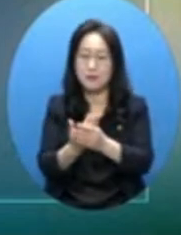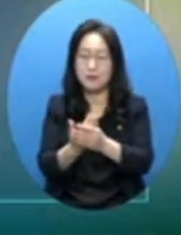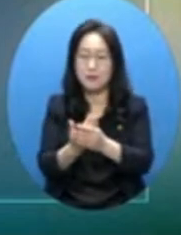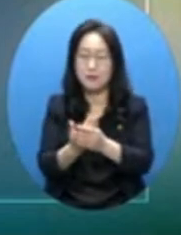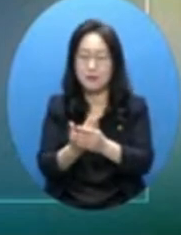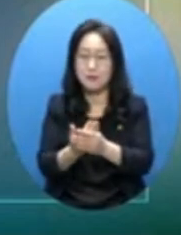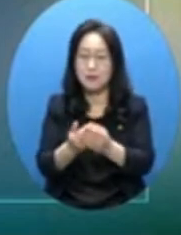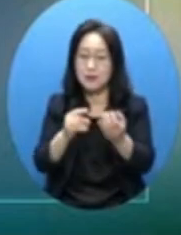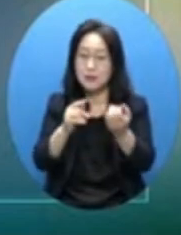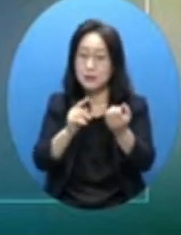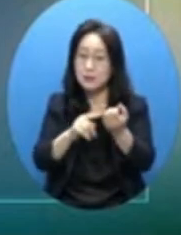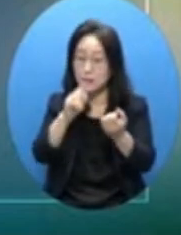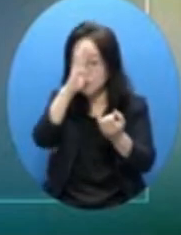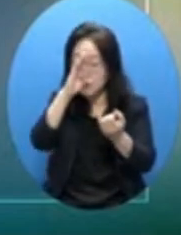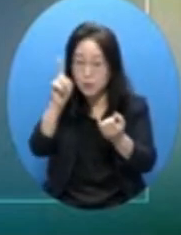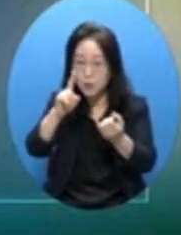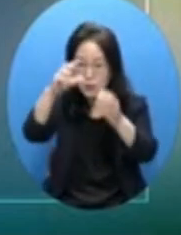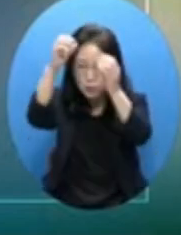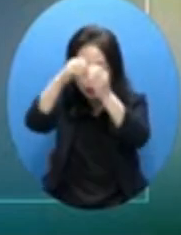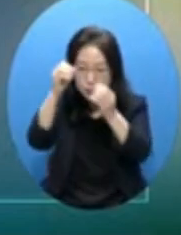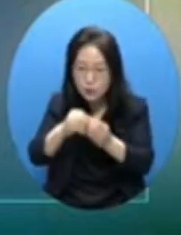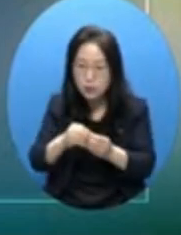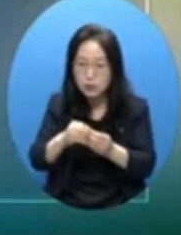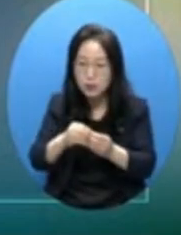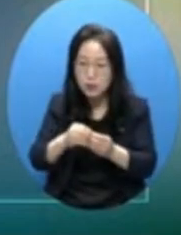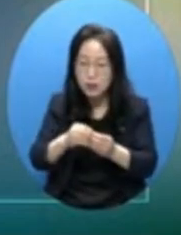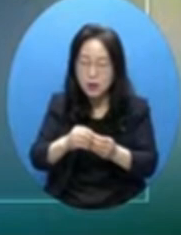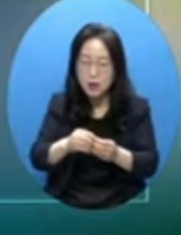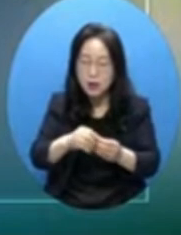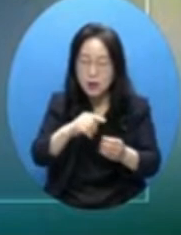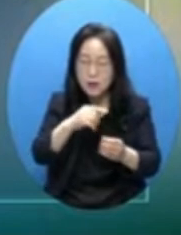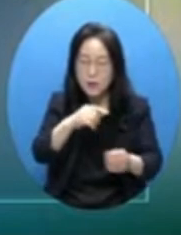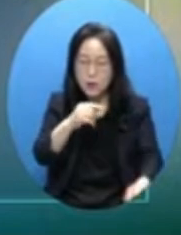이게 유전에 의한 다발성 용종, 장 전체